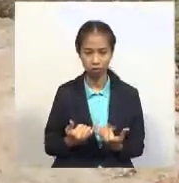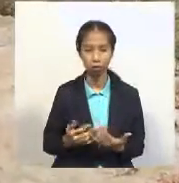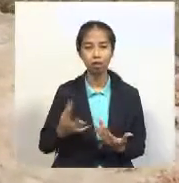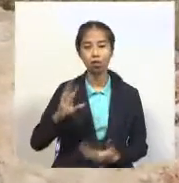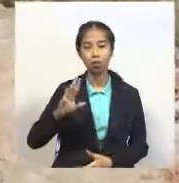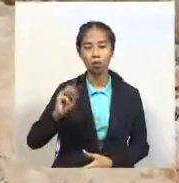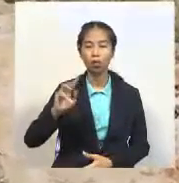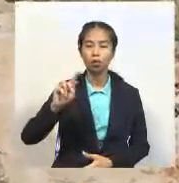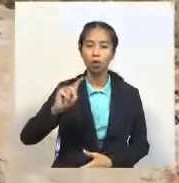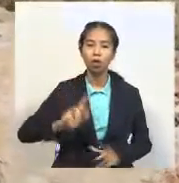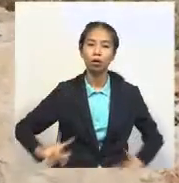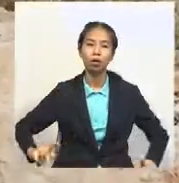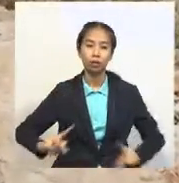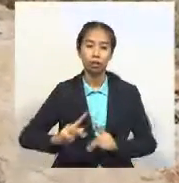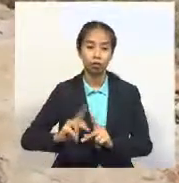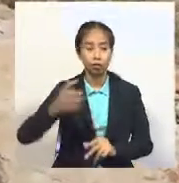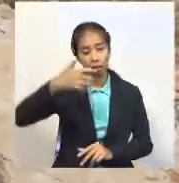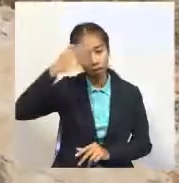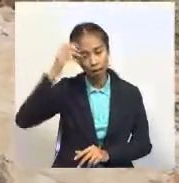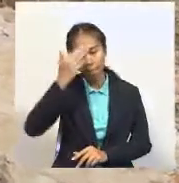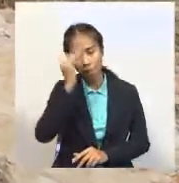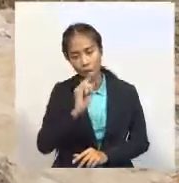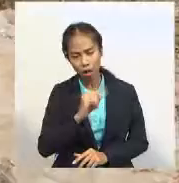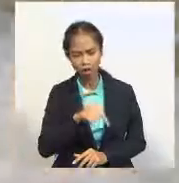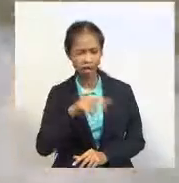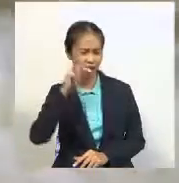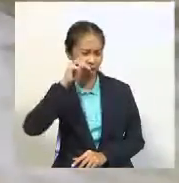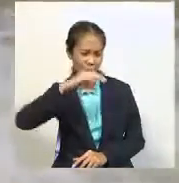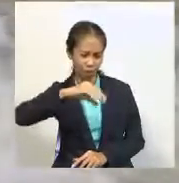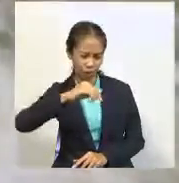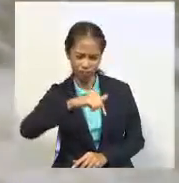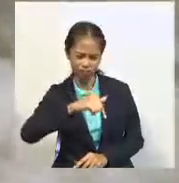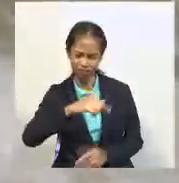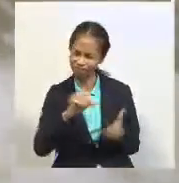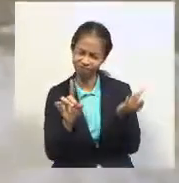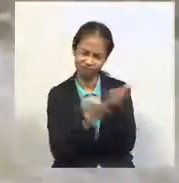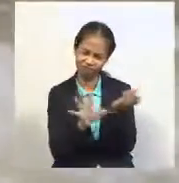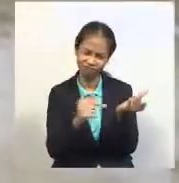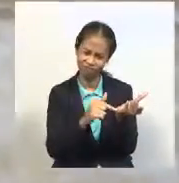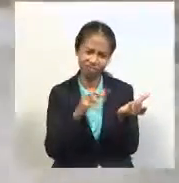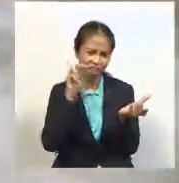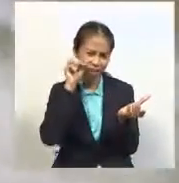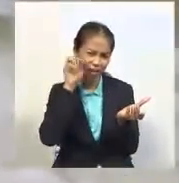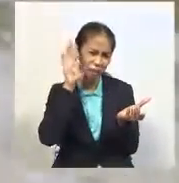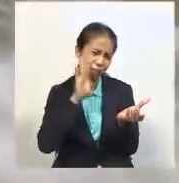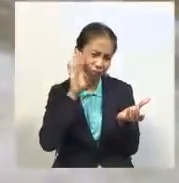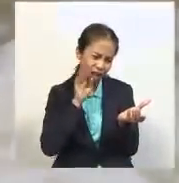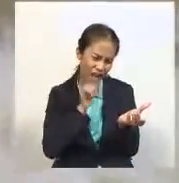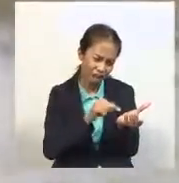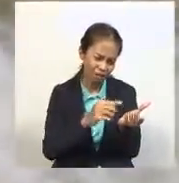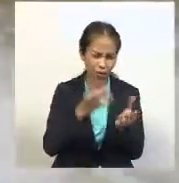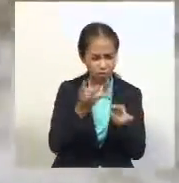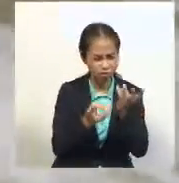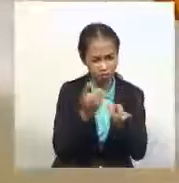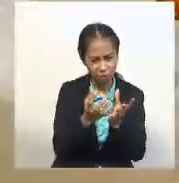ดไทยชี้แจงว่าเนื่องจากที่ผ่านมาน้ำประปาไม่มีคุณภาพน้ำขุ่นแล้วก็มีตะกอนอีกทั้งการลดแรงดันน้ำทำให้บางพื้น